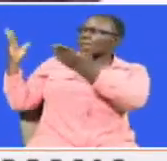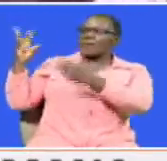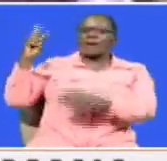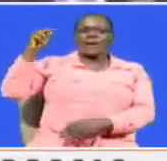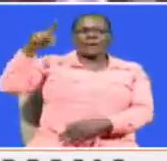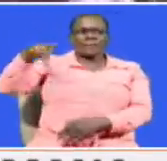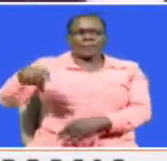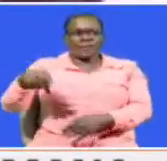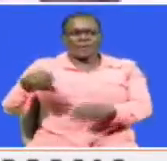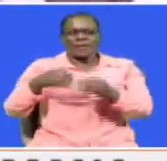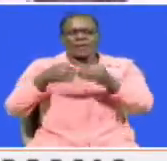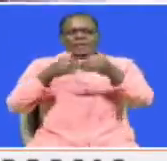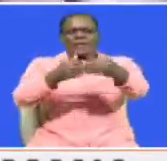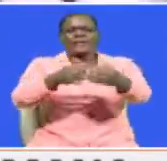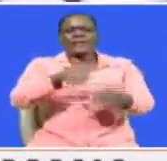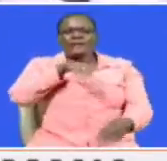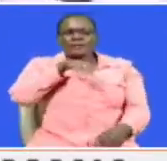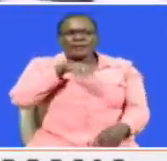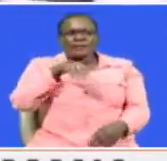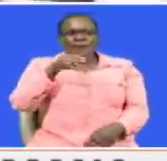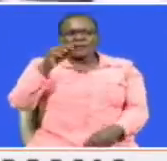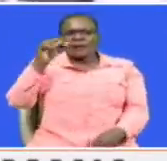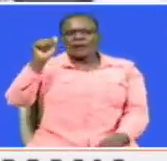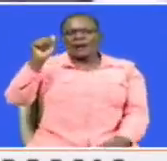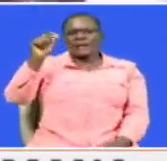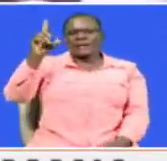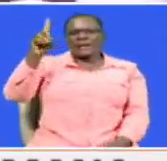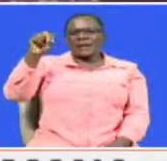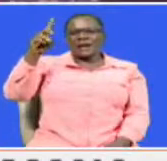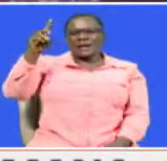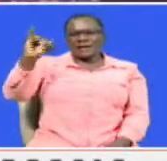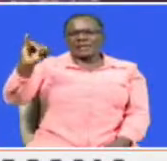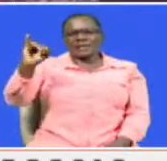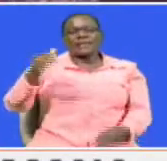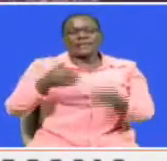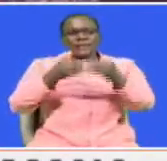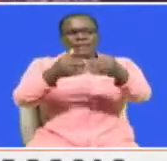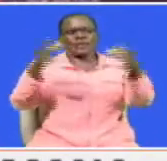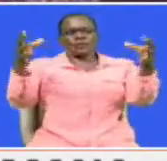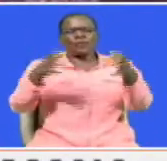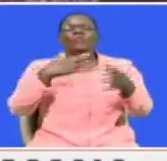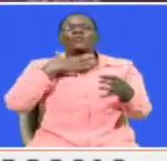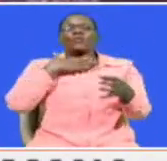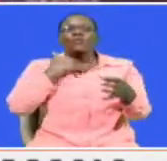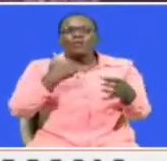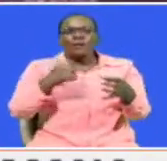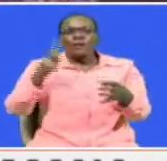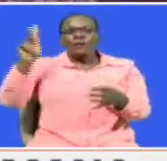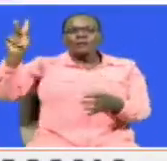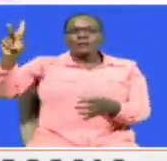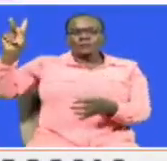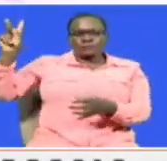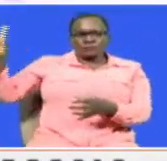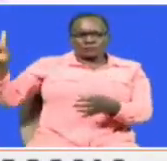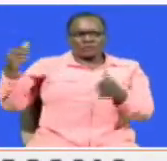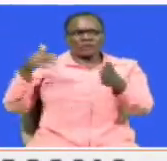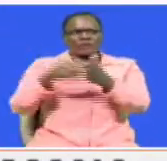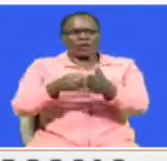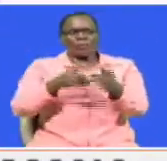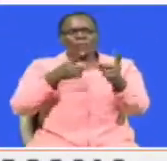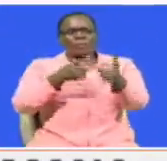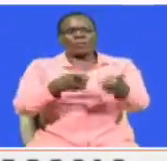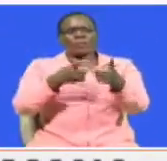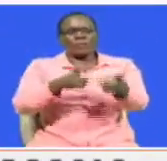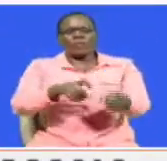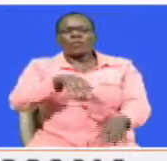wa Azimio wakiongozwa na kiongozi wa wachache kwenye bunge la kitaifa Opio Wandai wakitaka muungano wa Kenya Kwanza kukoma kutishia